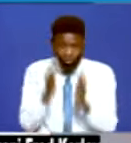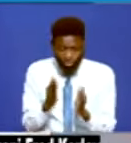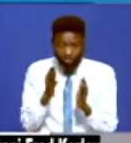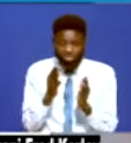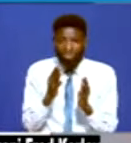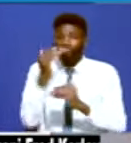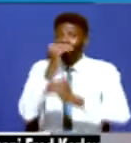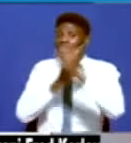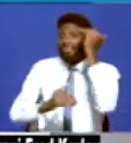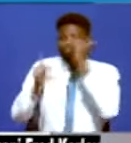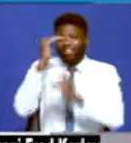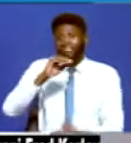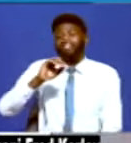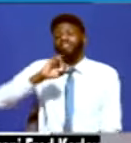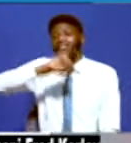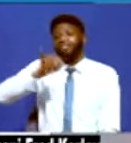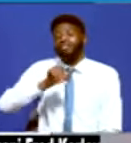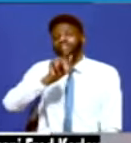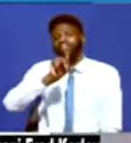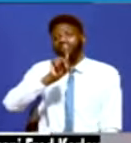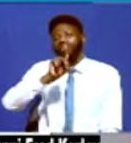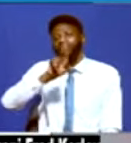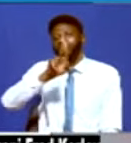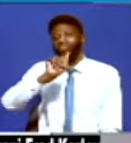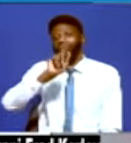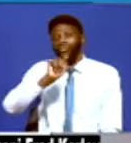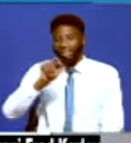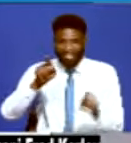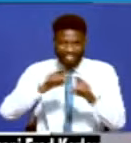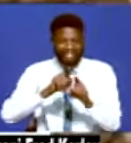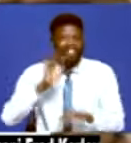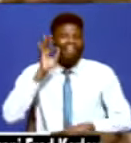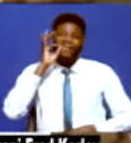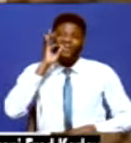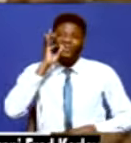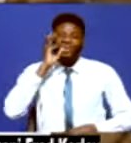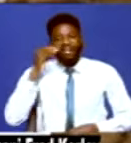teknolojia cha Jomo Kenyatta pia walipatikana na bangi.